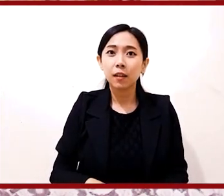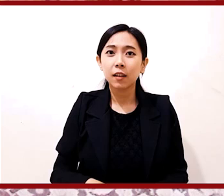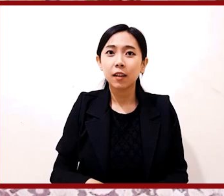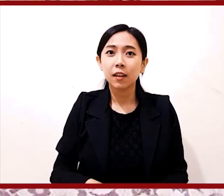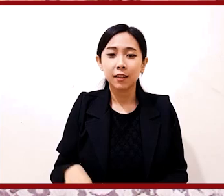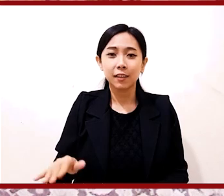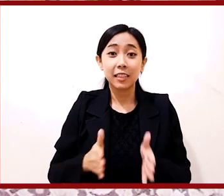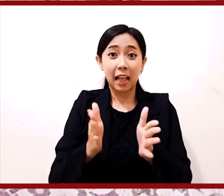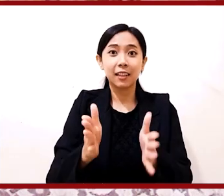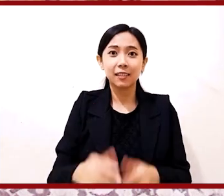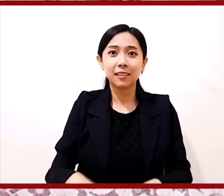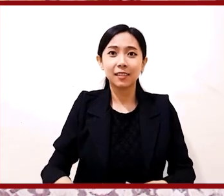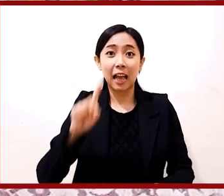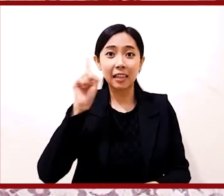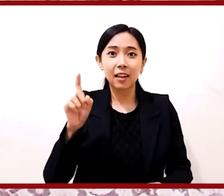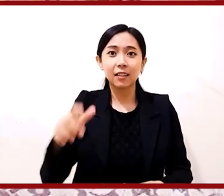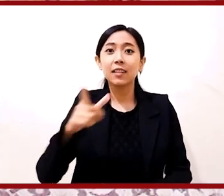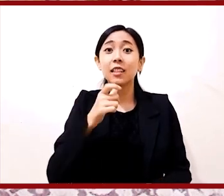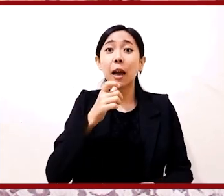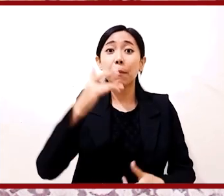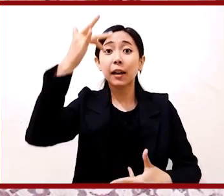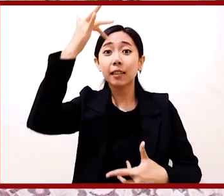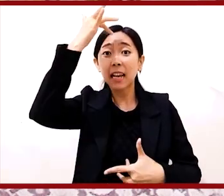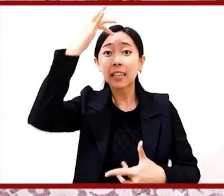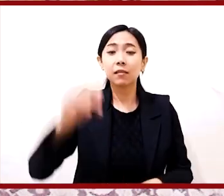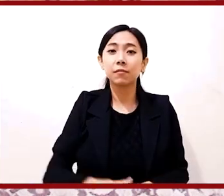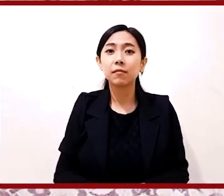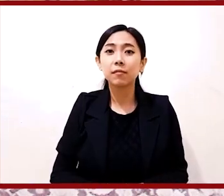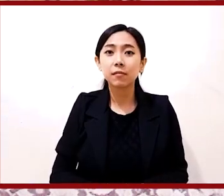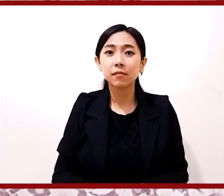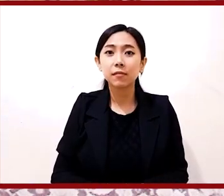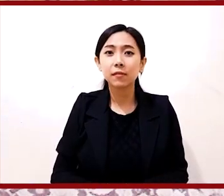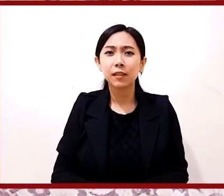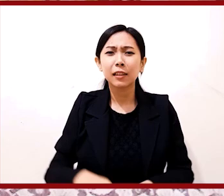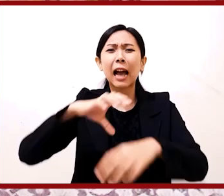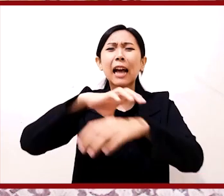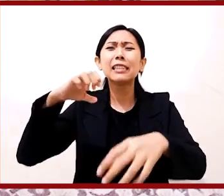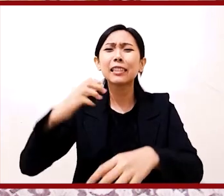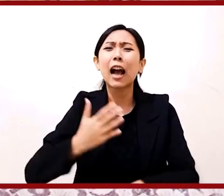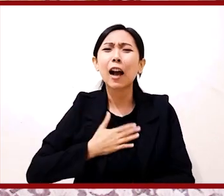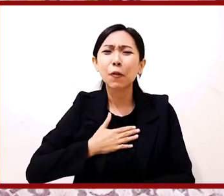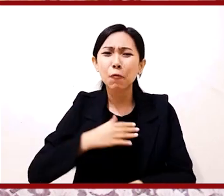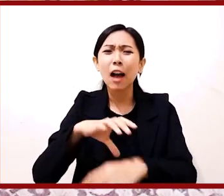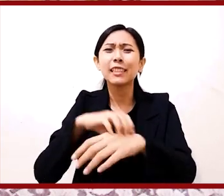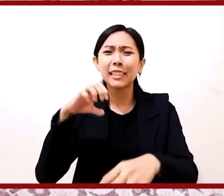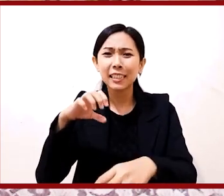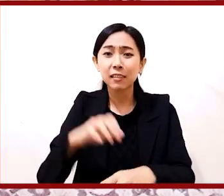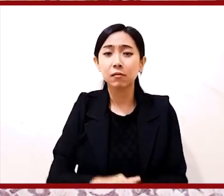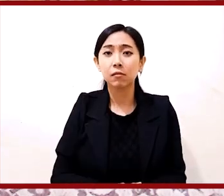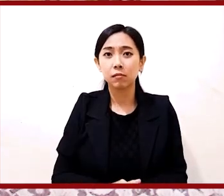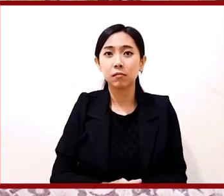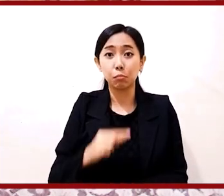jalan dia tanya, "Nah siapa yang sakit?" "Bukan siapa-siapa Pak Pendeta, anjingku." Pak Pendeta